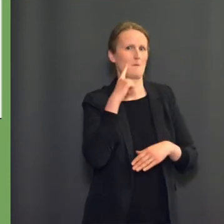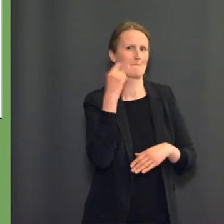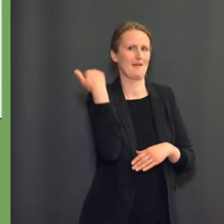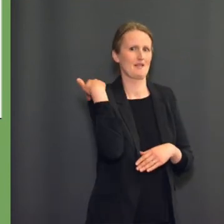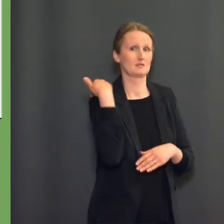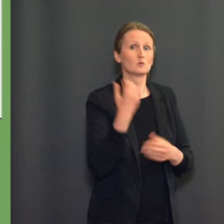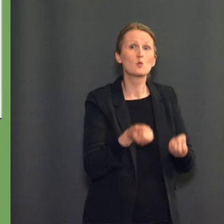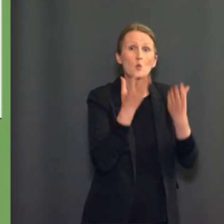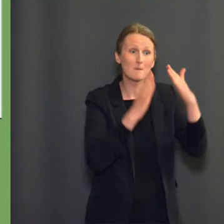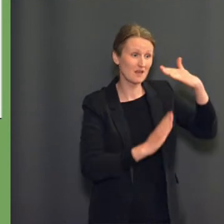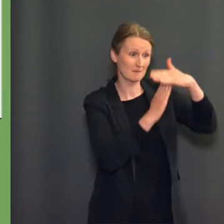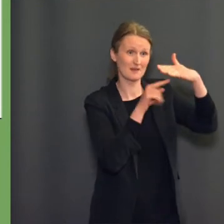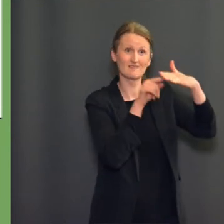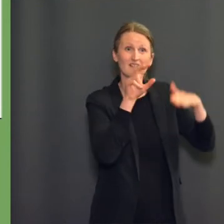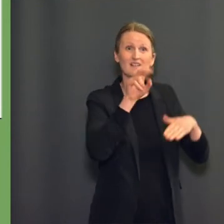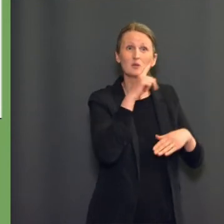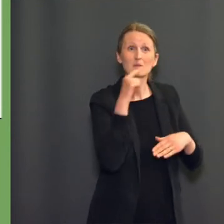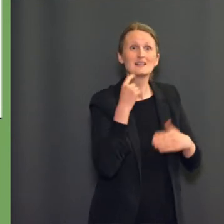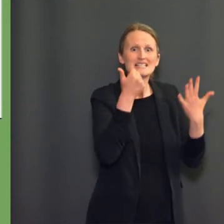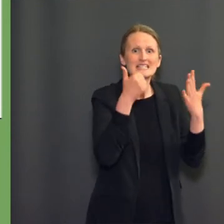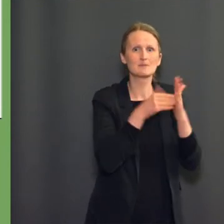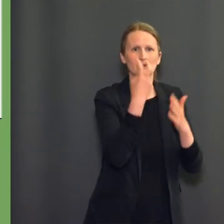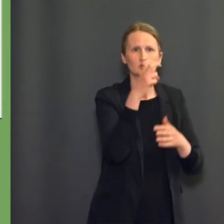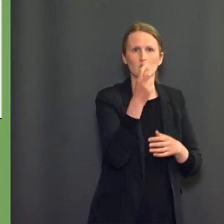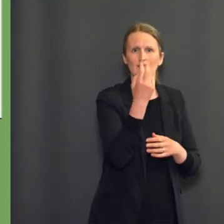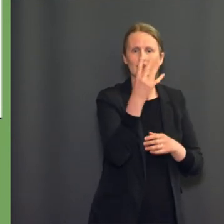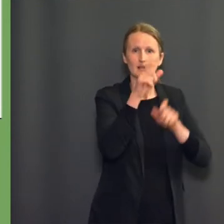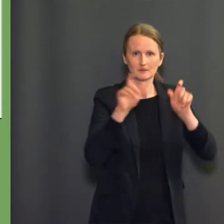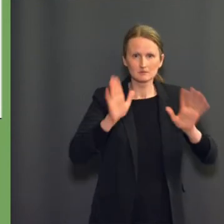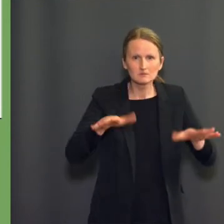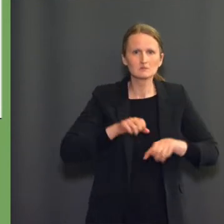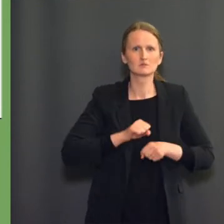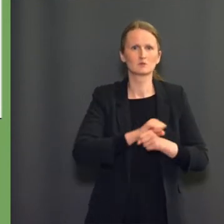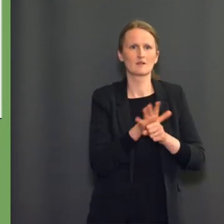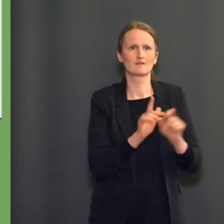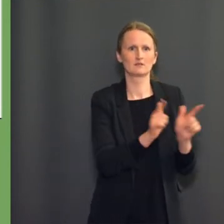6284 nouveaux cas en une seule journée.